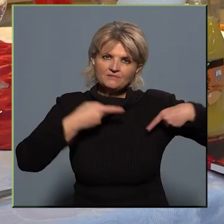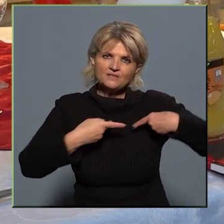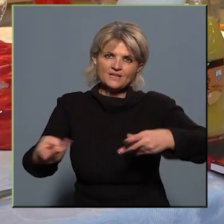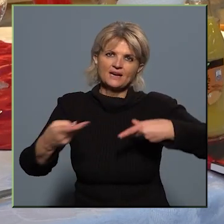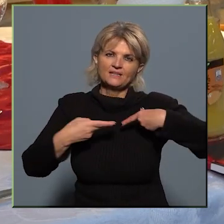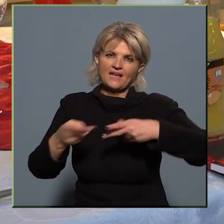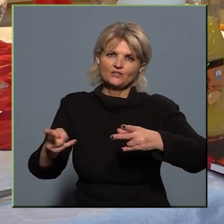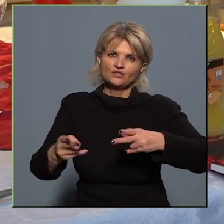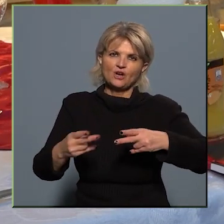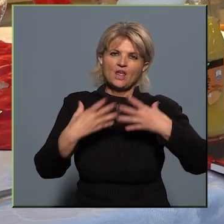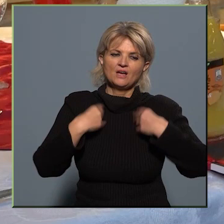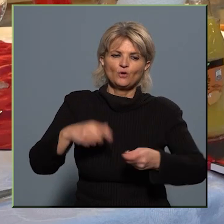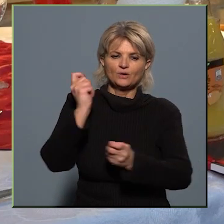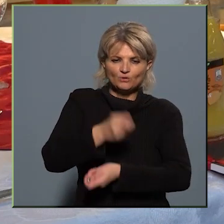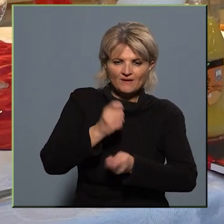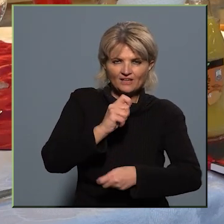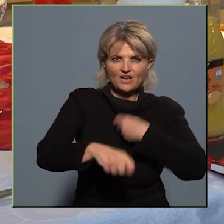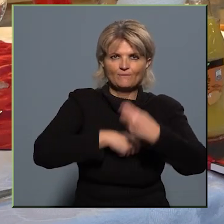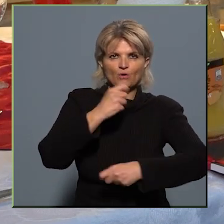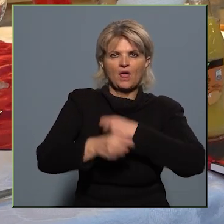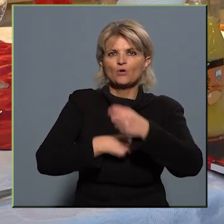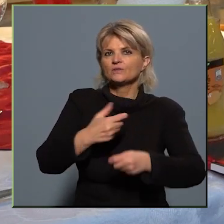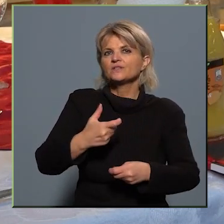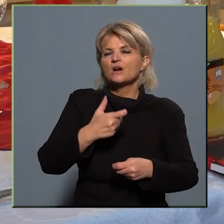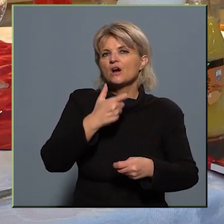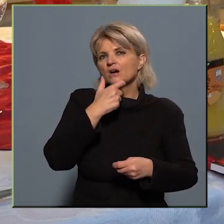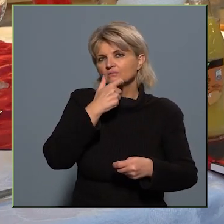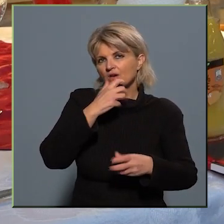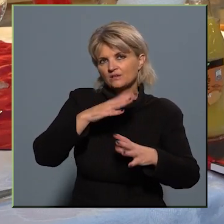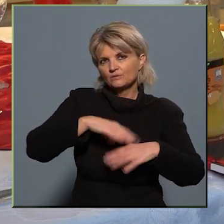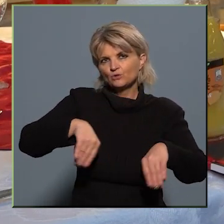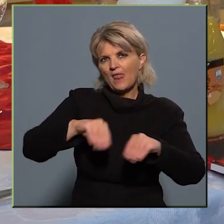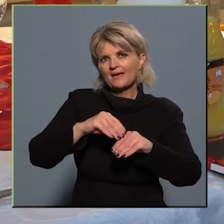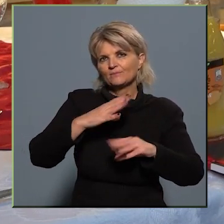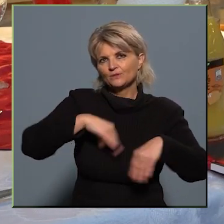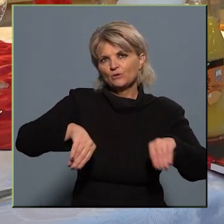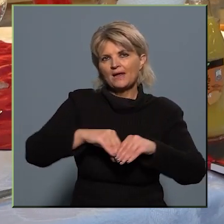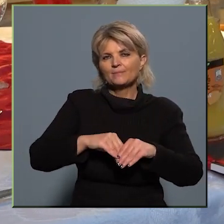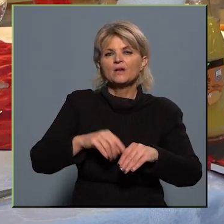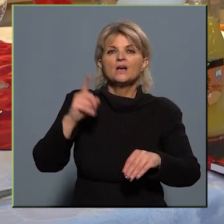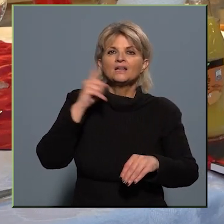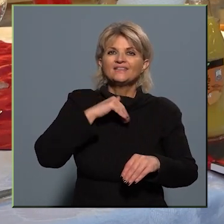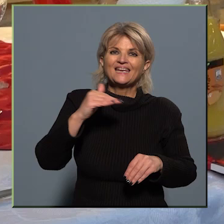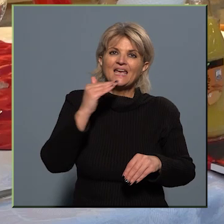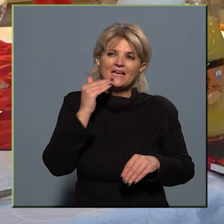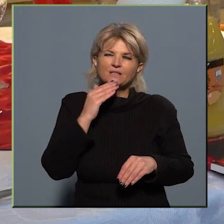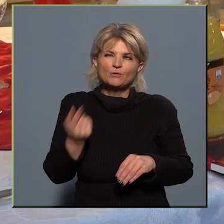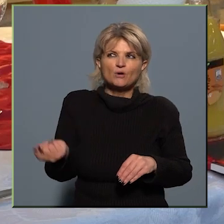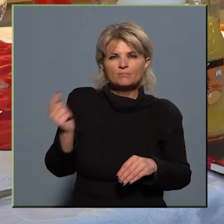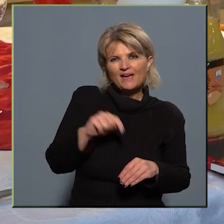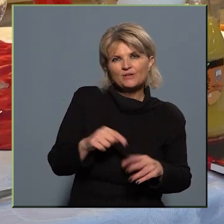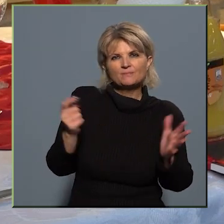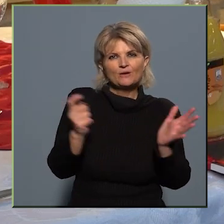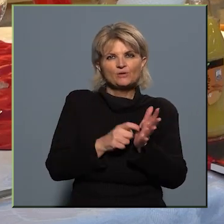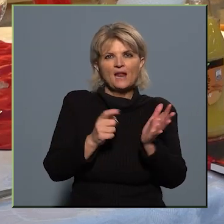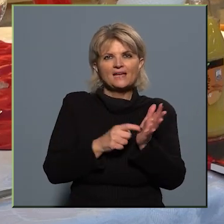fuvarozással, földműveléssel foglalkoztak a nagyszüleim, a szüleim, és aztán a TSZ, mikor bejött, ugye, ez már ilyen